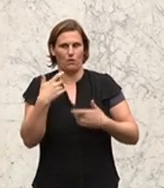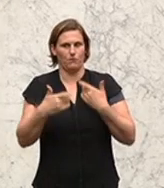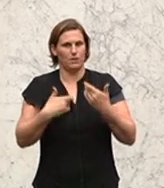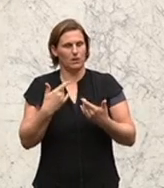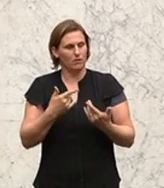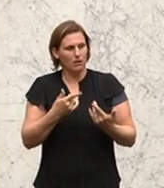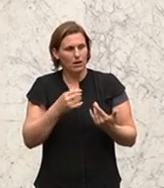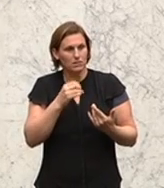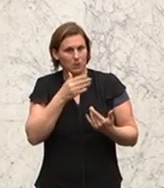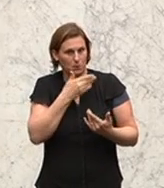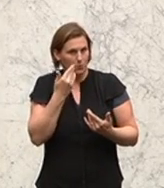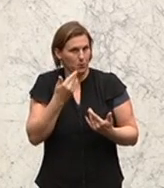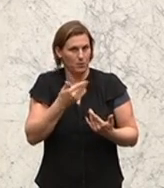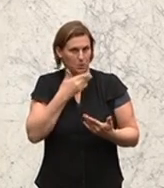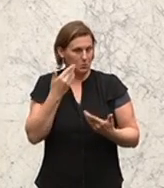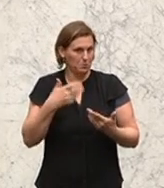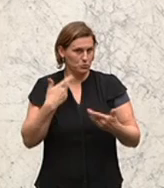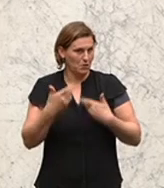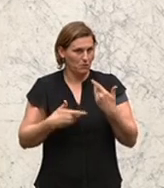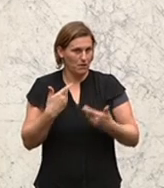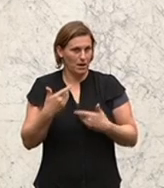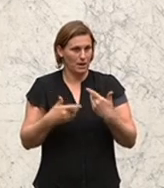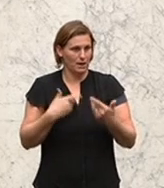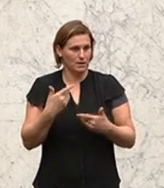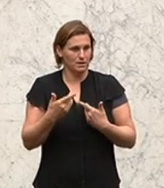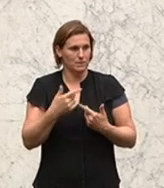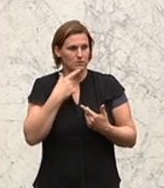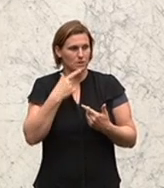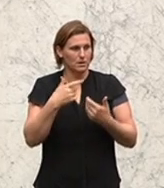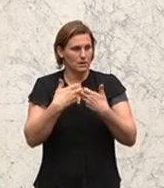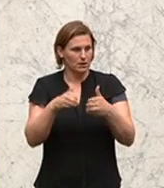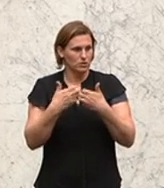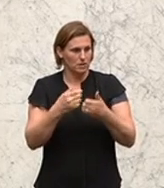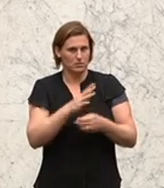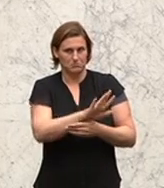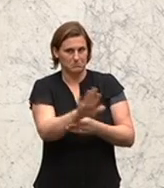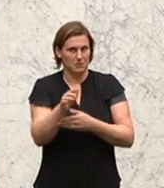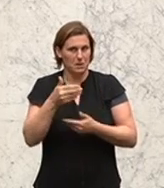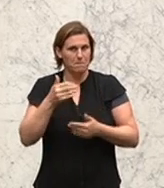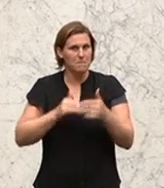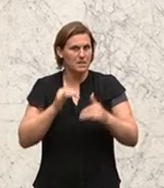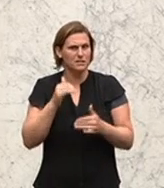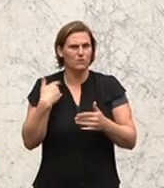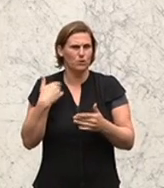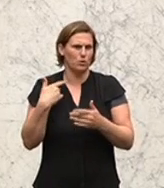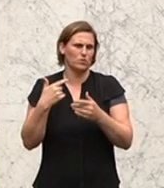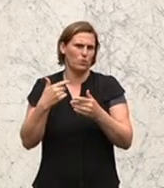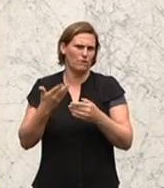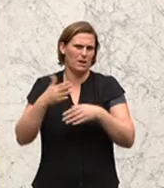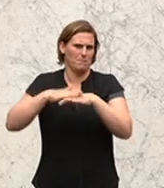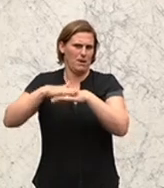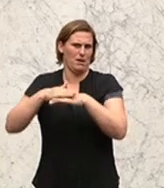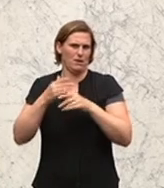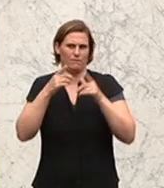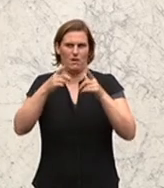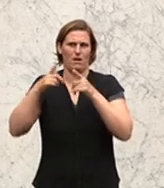können das ganz unaufgeregt diskutieren. Ja? Wenn Sie wollen, erzähle ich Ihnen auch die Geschichten, wo eure Minister nicht wieder immer dumm gefahren sind. Aber das ersparen wir, aber auf das